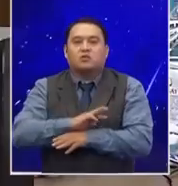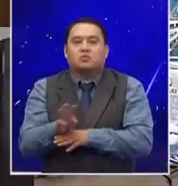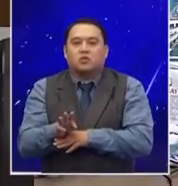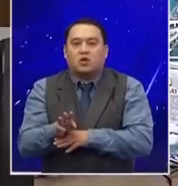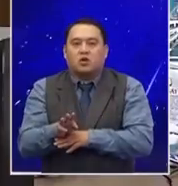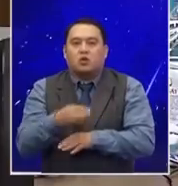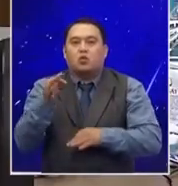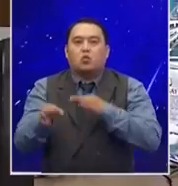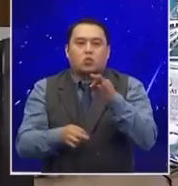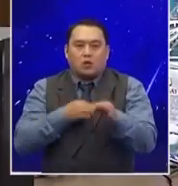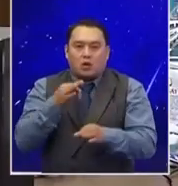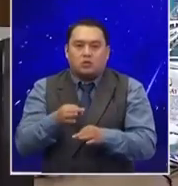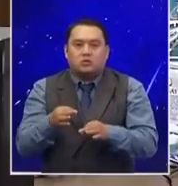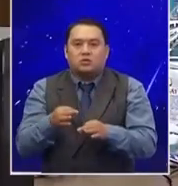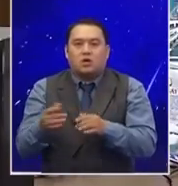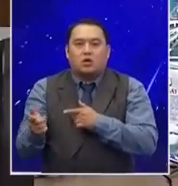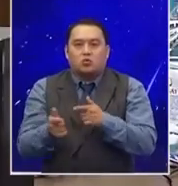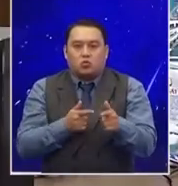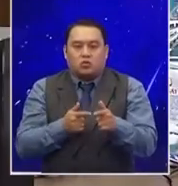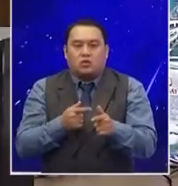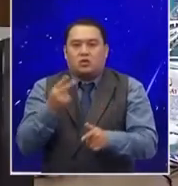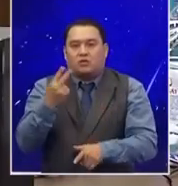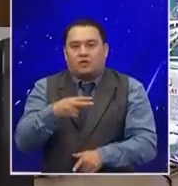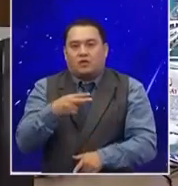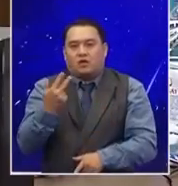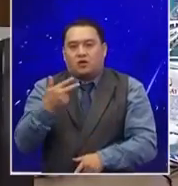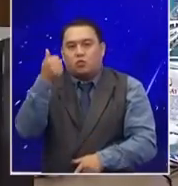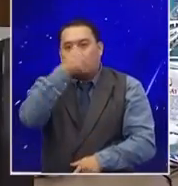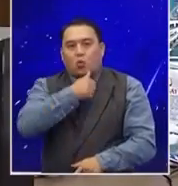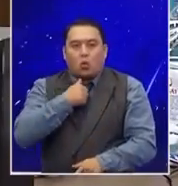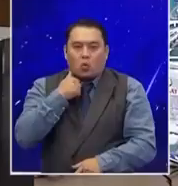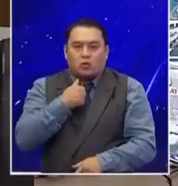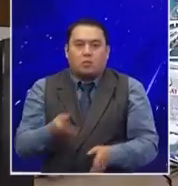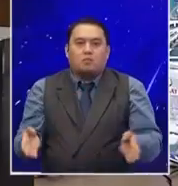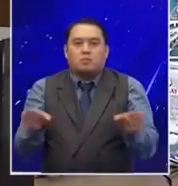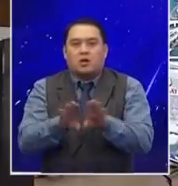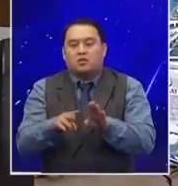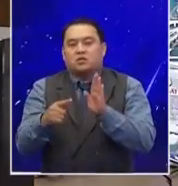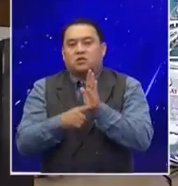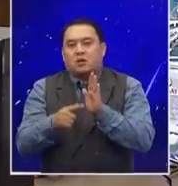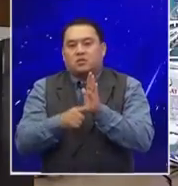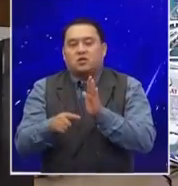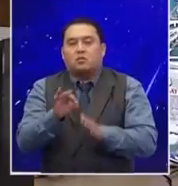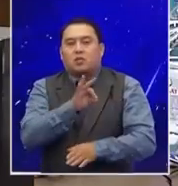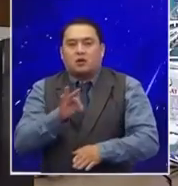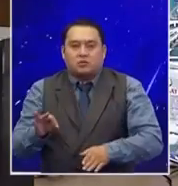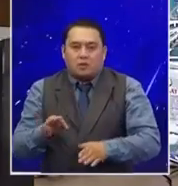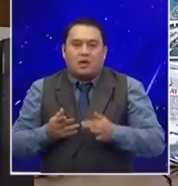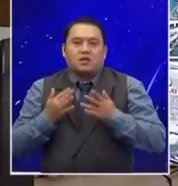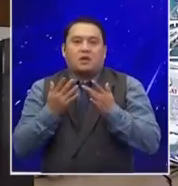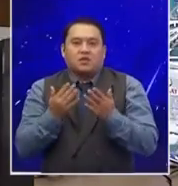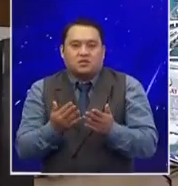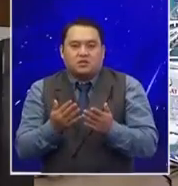их круглогодичную загрузку и к 2023 году покрыть около 70%